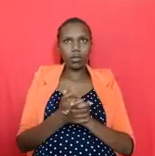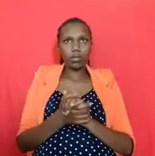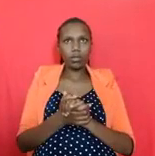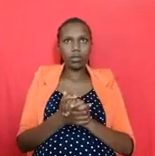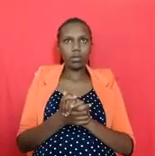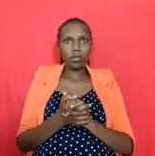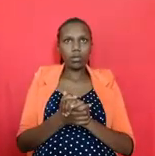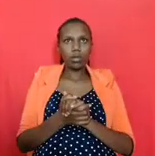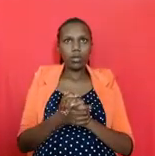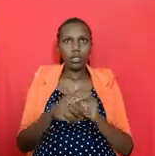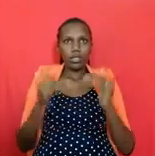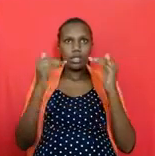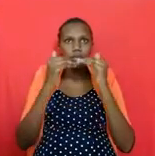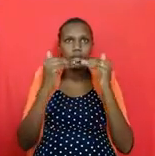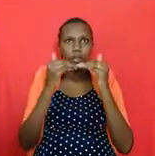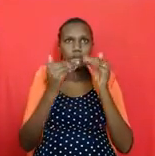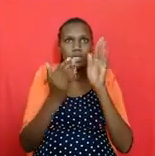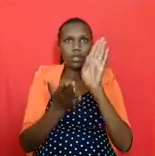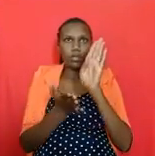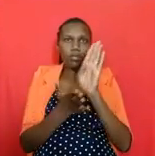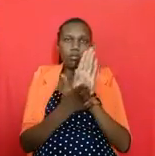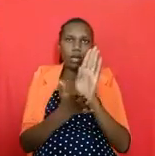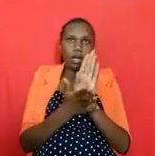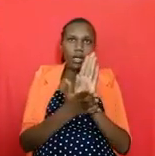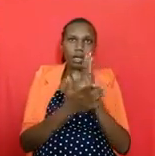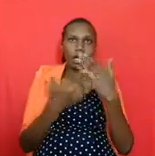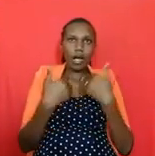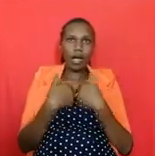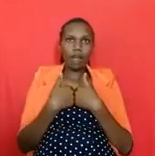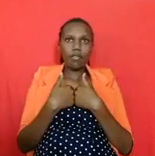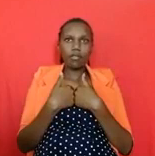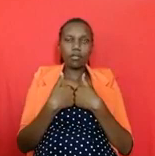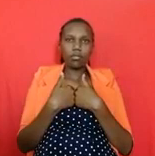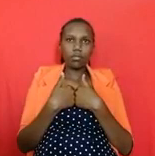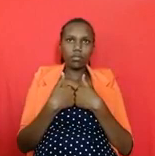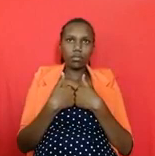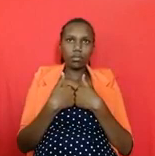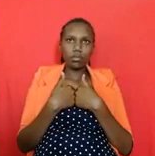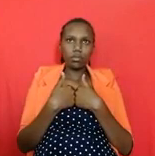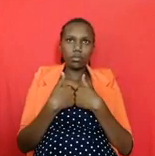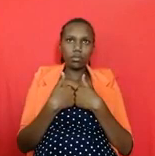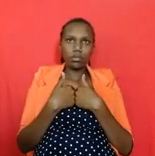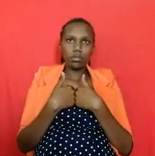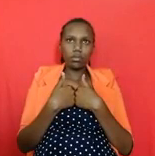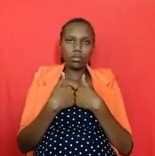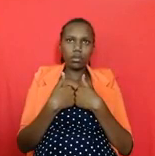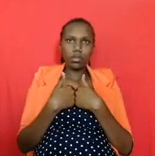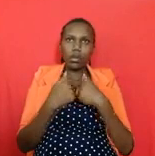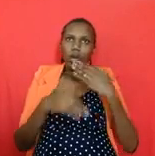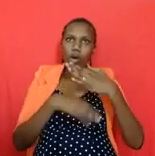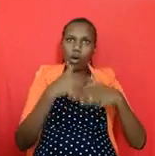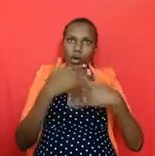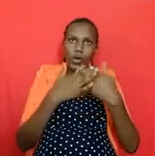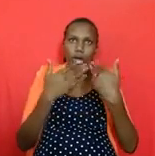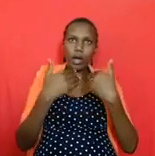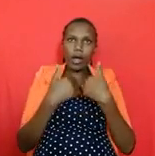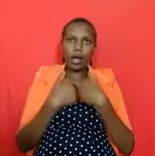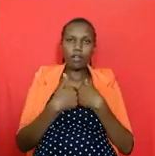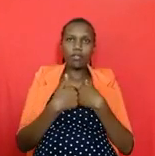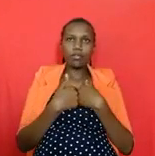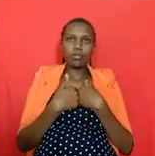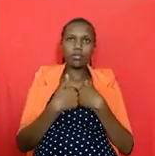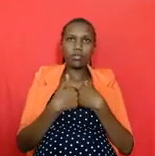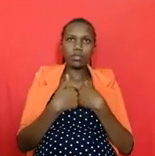na equity na liabilities cirũgamanagĩra nĩkĩo ĩtagwo balance sheet Total equity and liabilities,